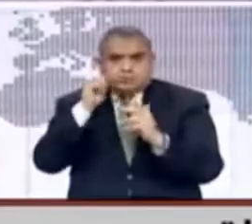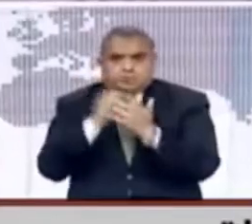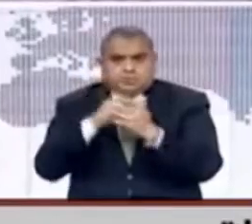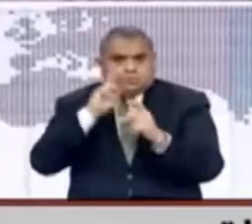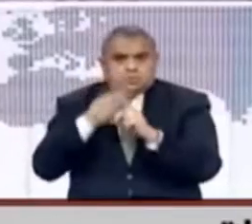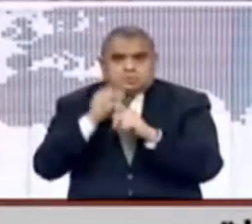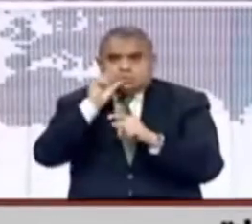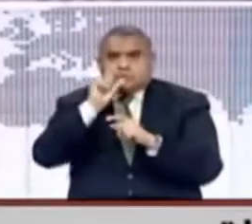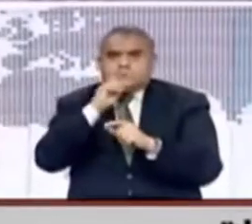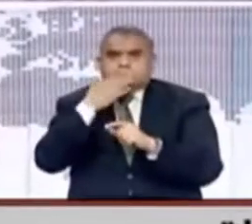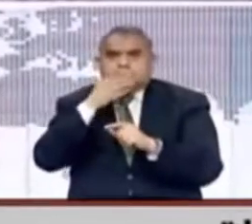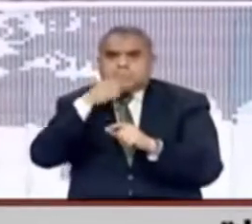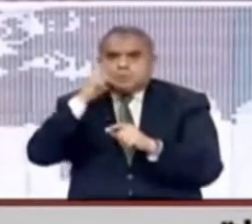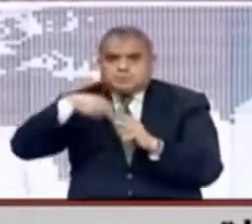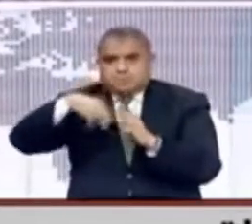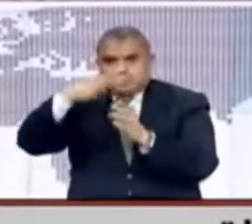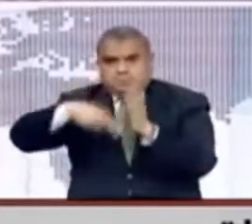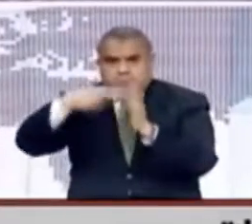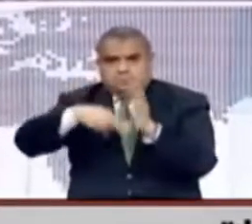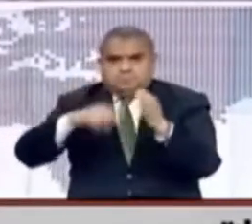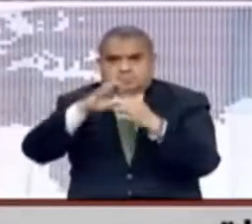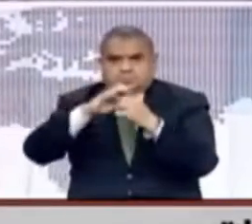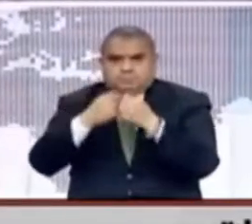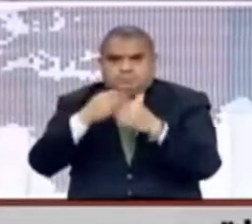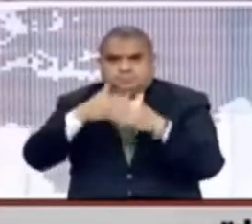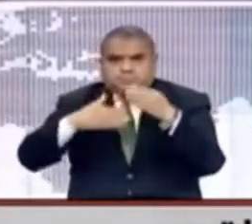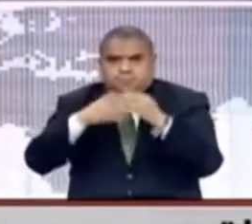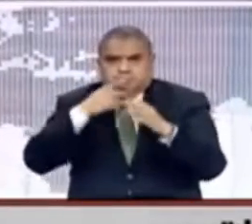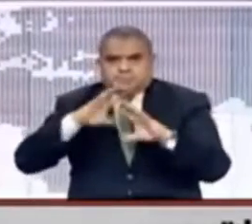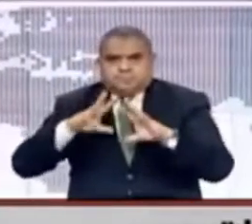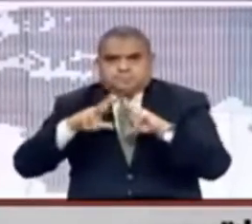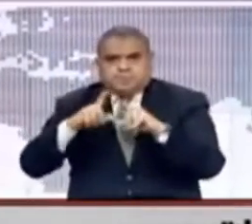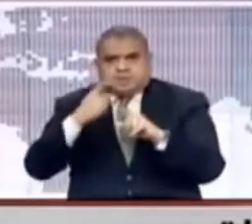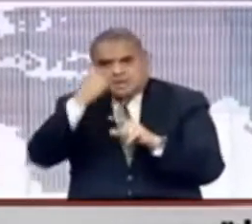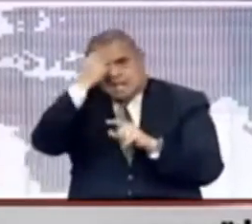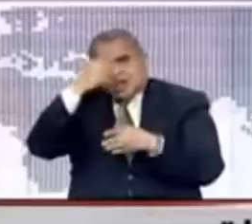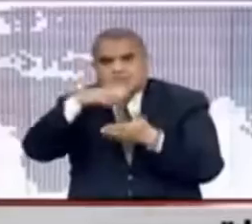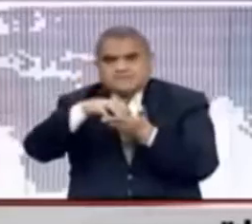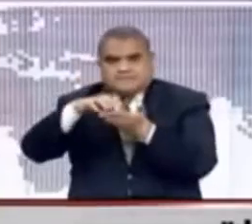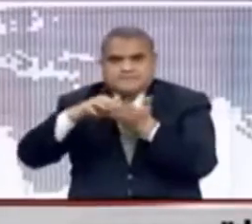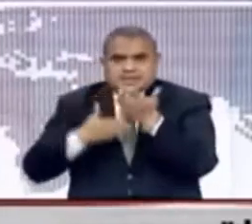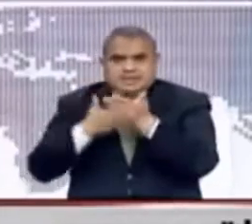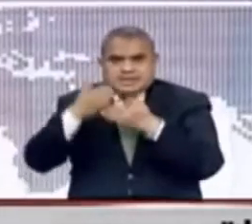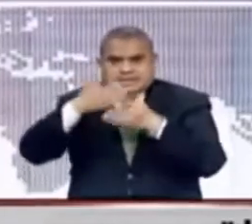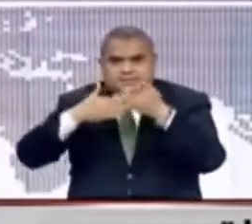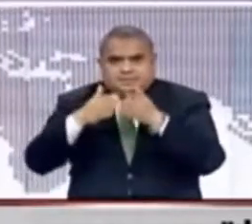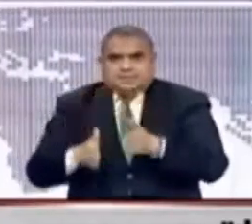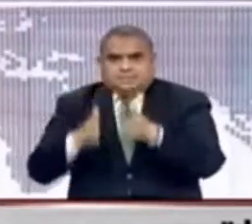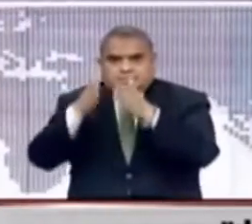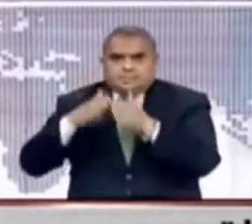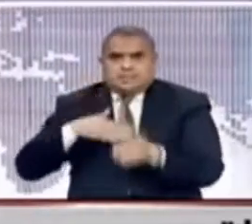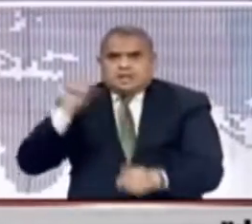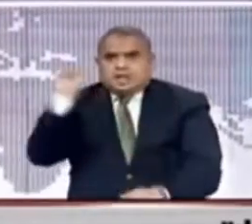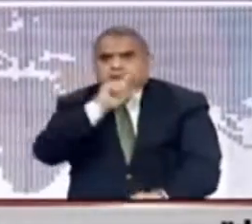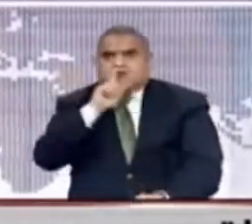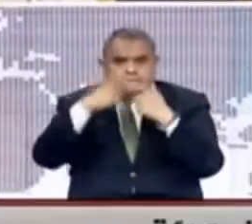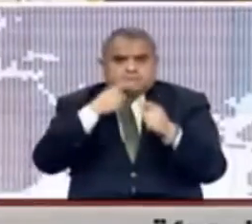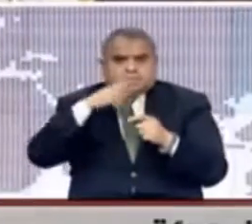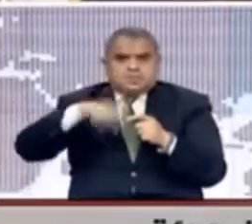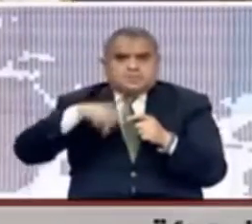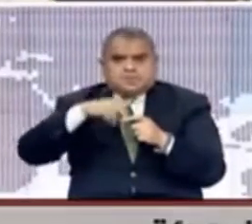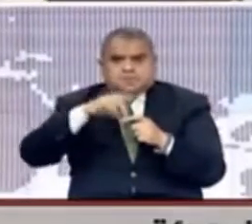قد شهد دكتور مدبولي توقيع بروتوكول تعاون لتأثيث وتجهيز 1000 وحدة سكنية بمشروع الأسمرات